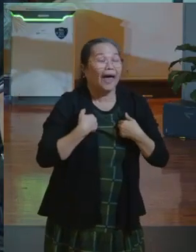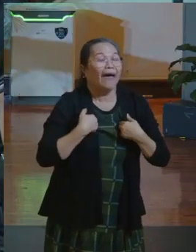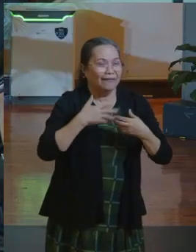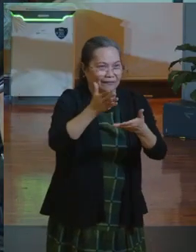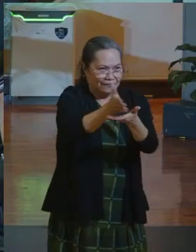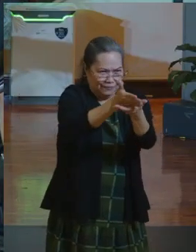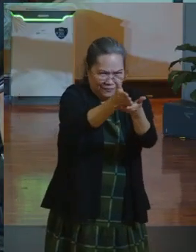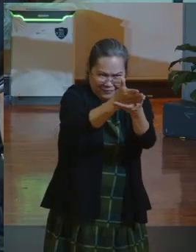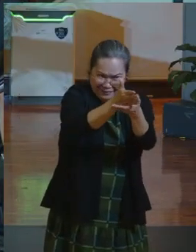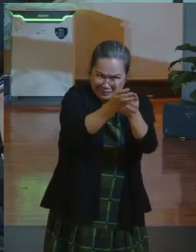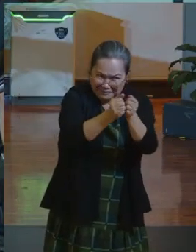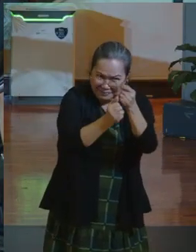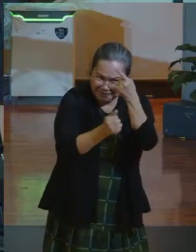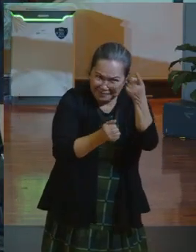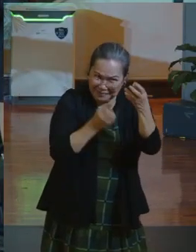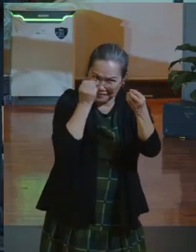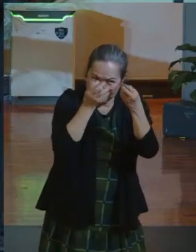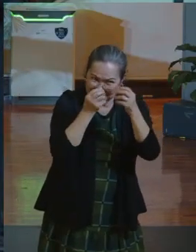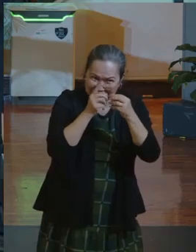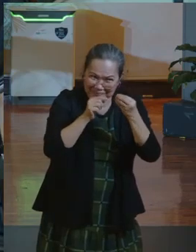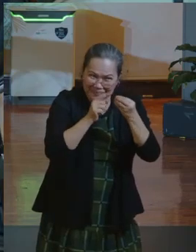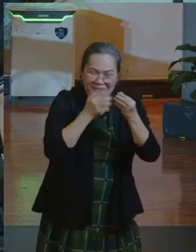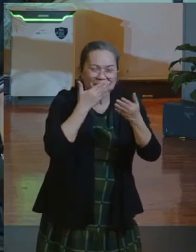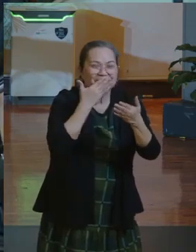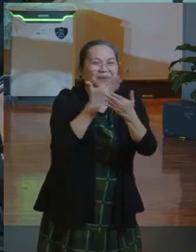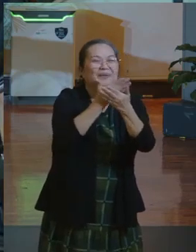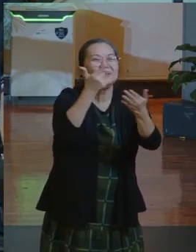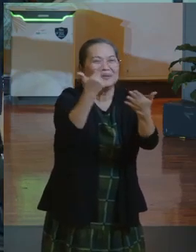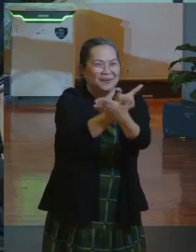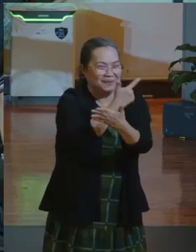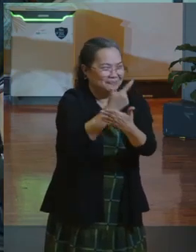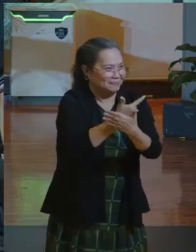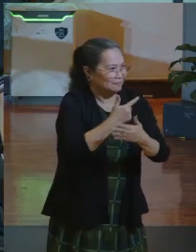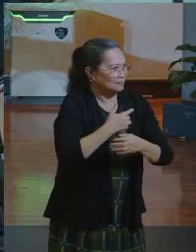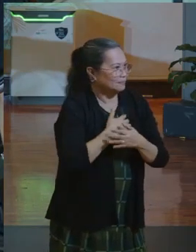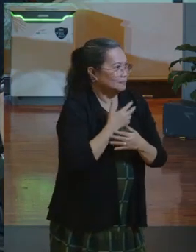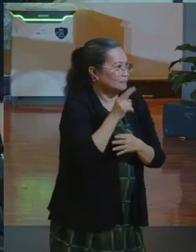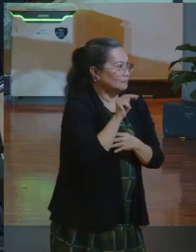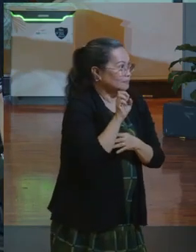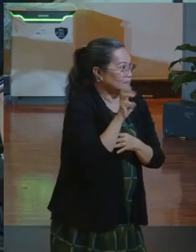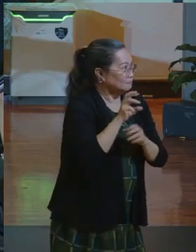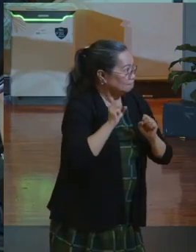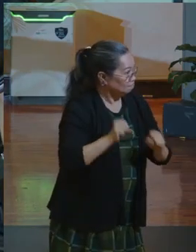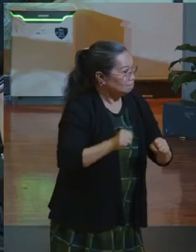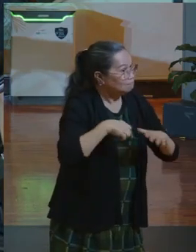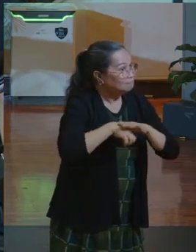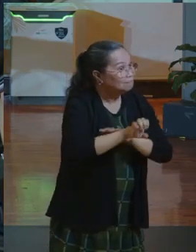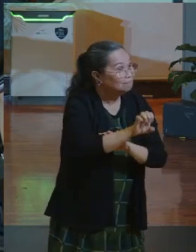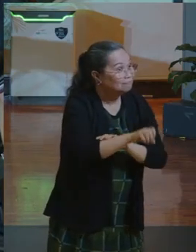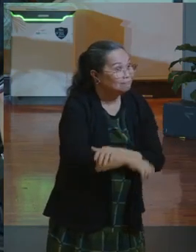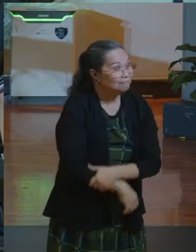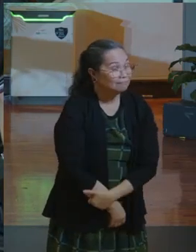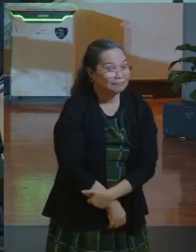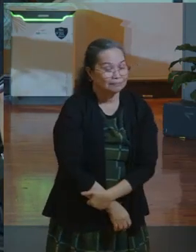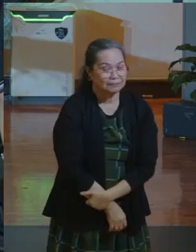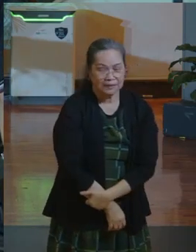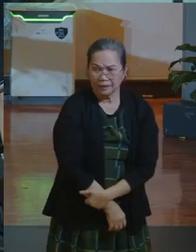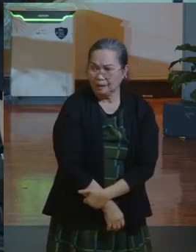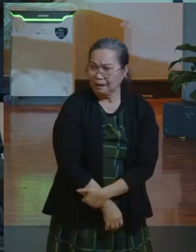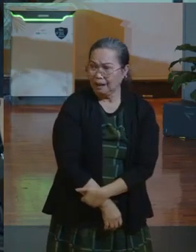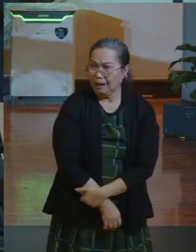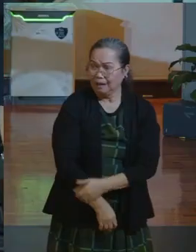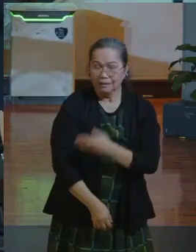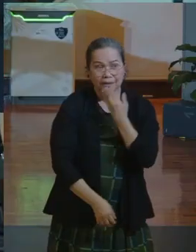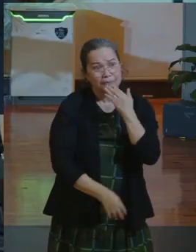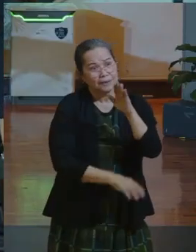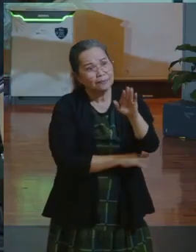kami isi-share sa inyo magandang balita. No? Pwede po ba kaming tumuloy? Ay, magandang